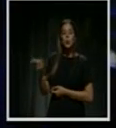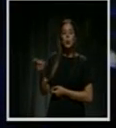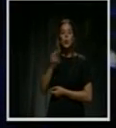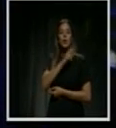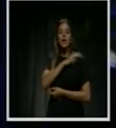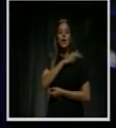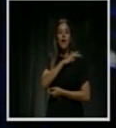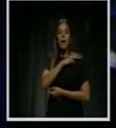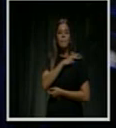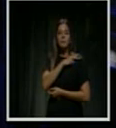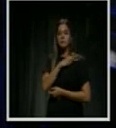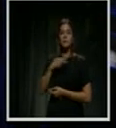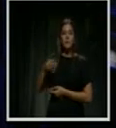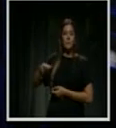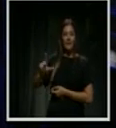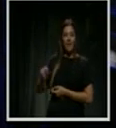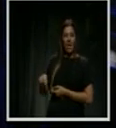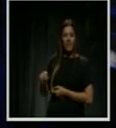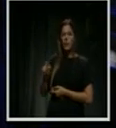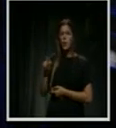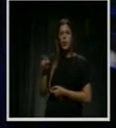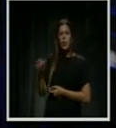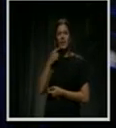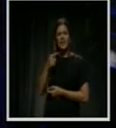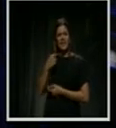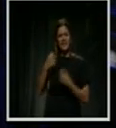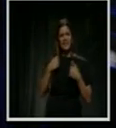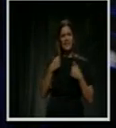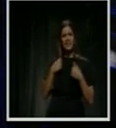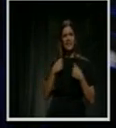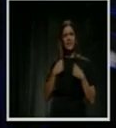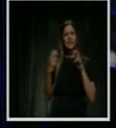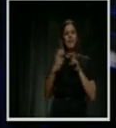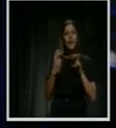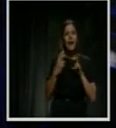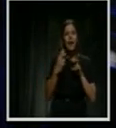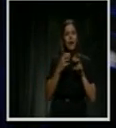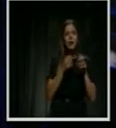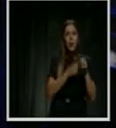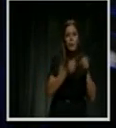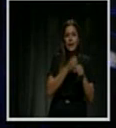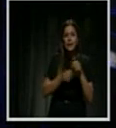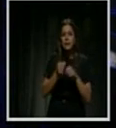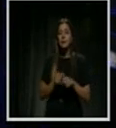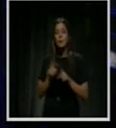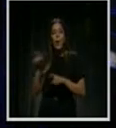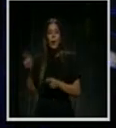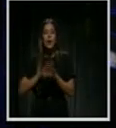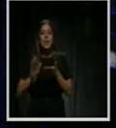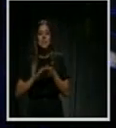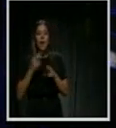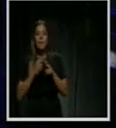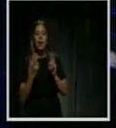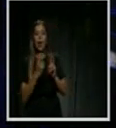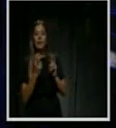jinattakka l-istituzzjonijiet u f'sentenza waħda attakka tliet istituzzjonijiet. L-awtorità dwar ix-xandir, il-Kummissarju tal-Pulizija, u